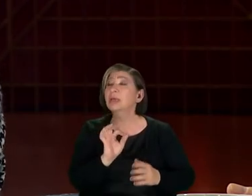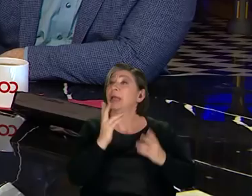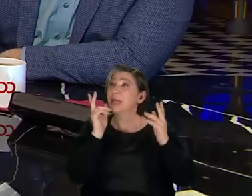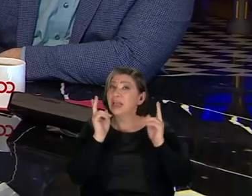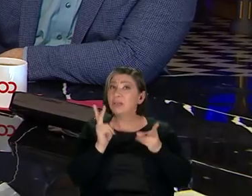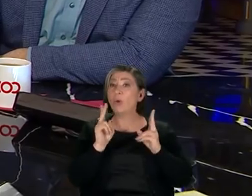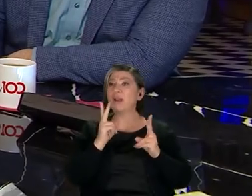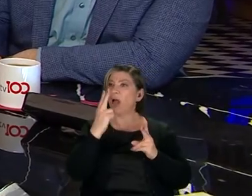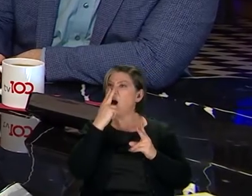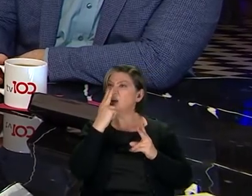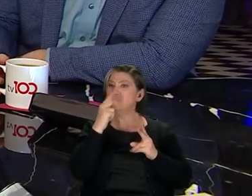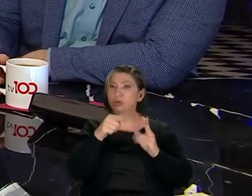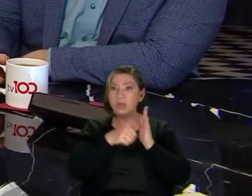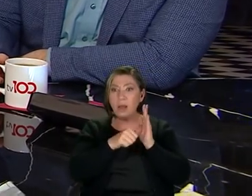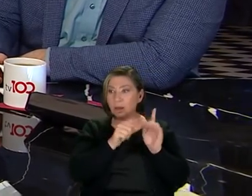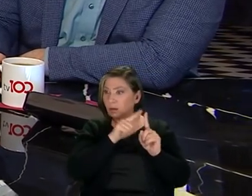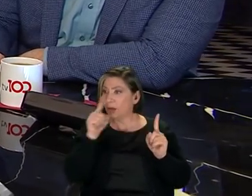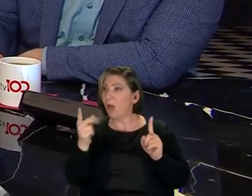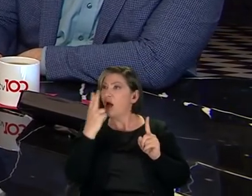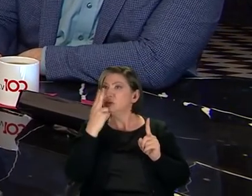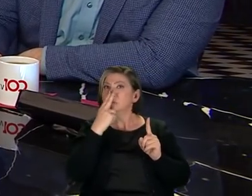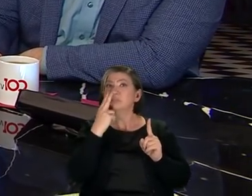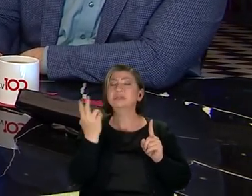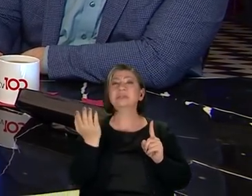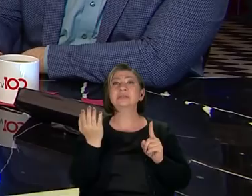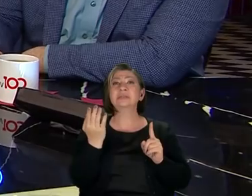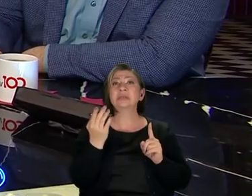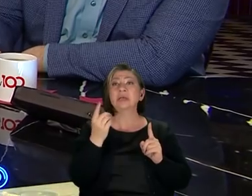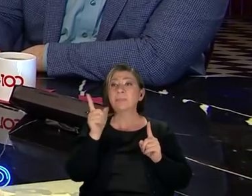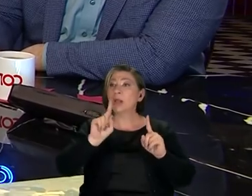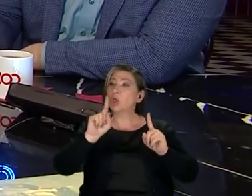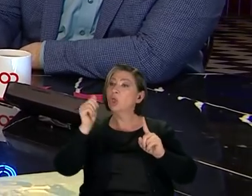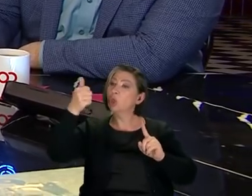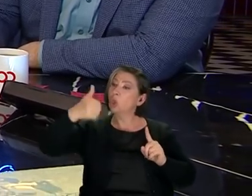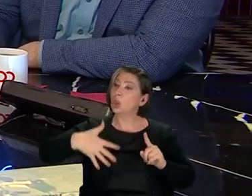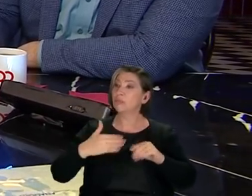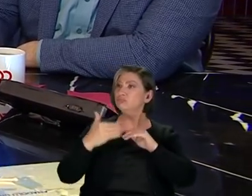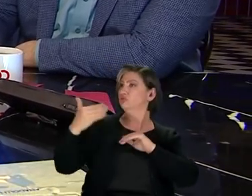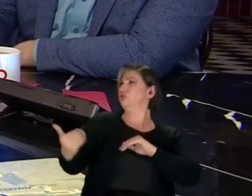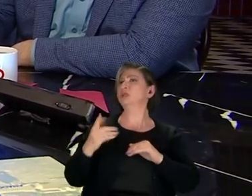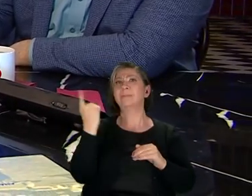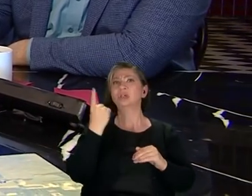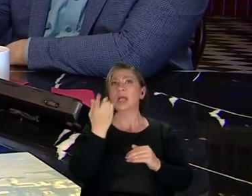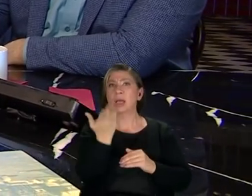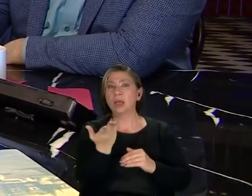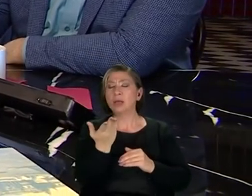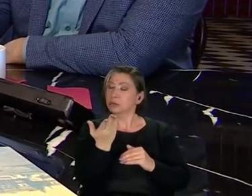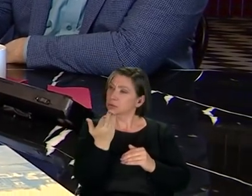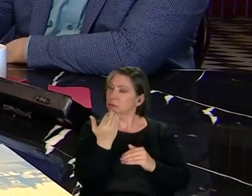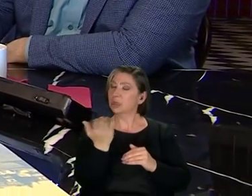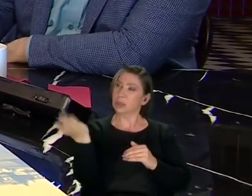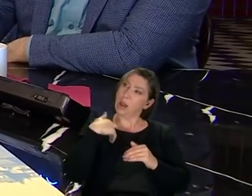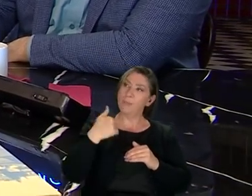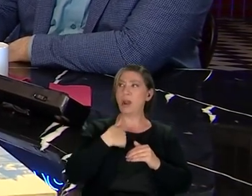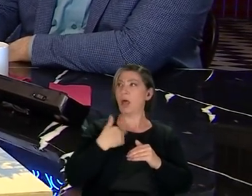genelde alışa geldiğimiz, bu tarihe kadar alışa geldiğimiz yönetim şeklinin dışında bir hareket. Yani evet. Gel